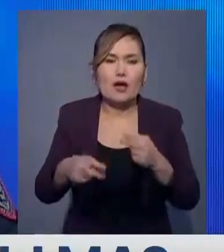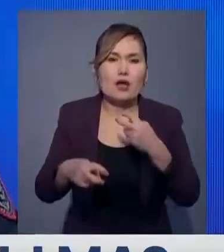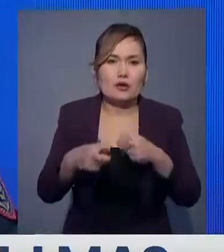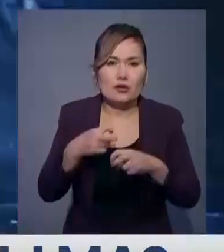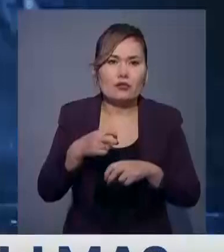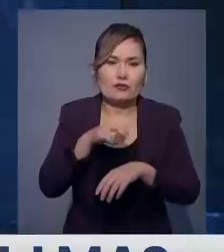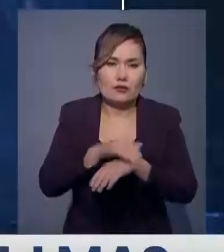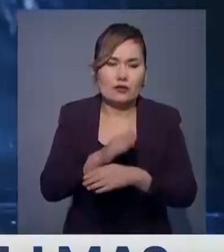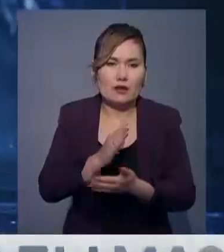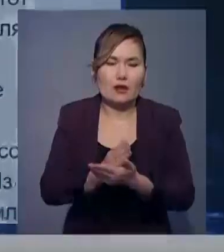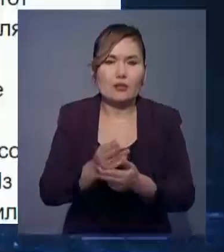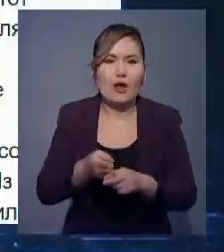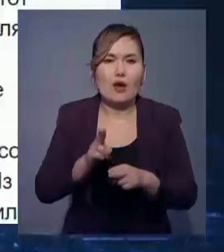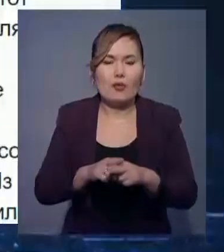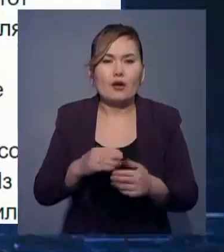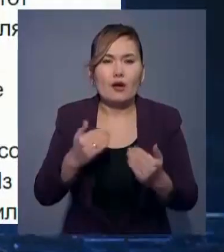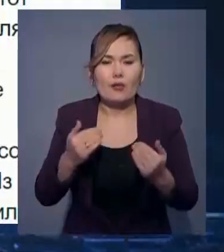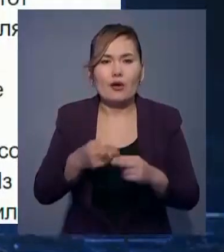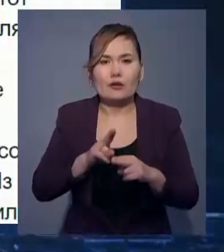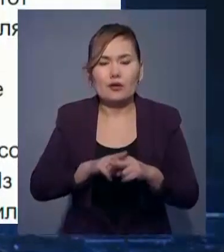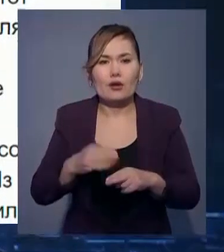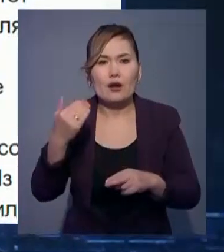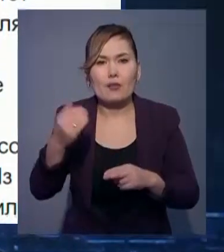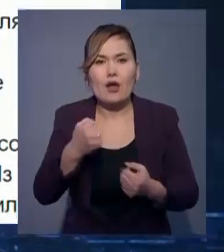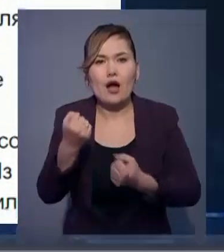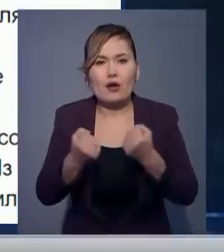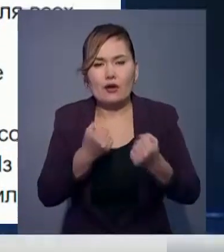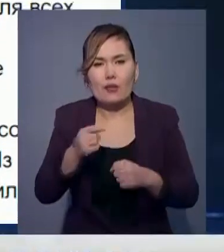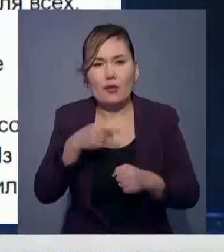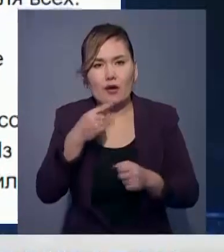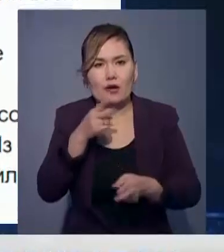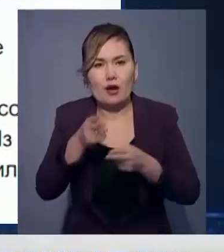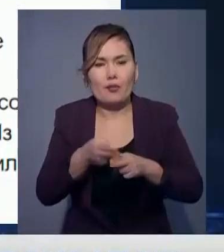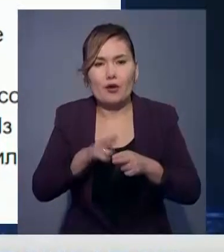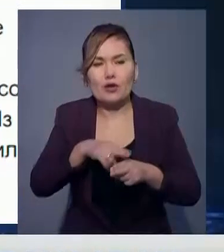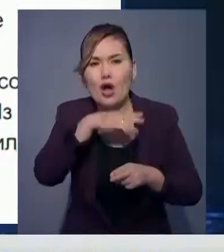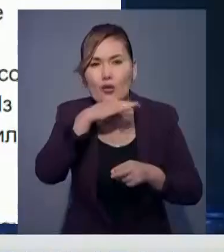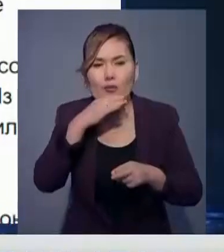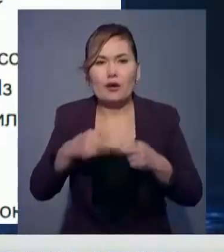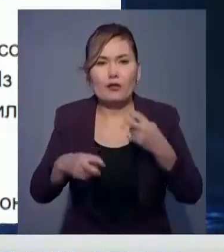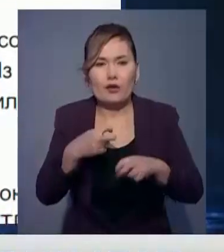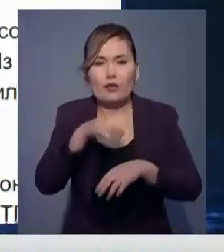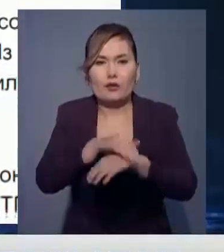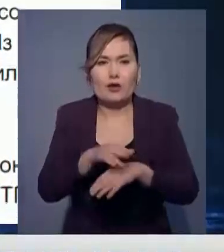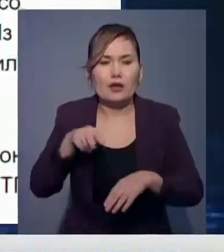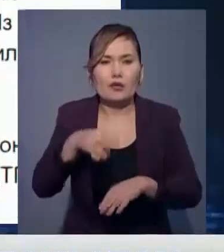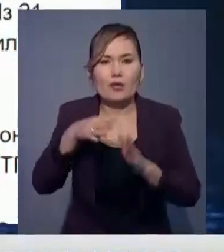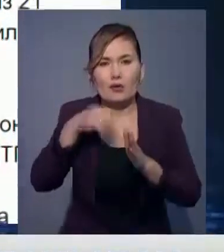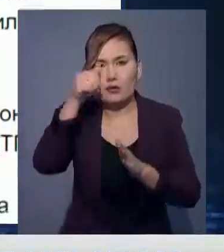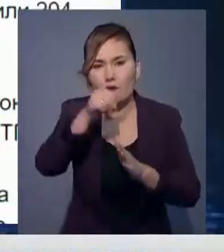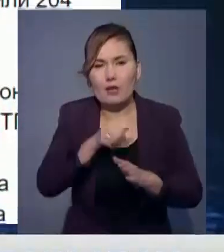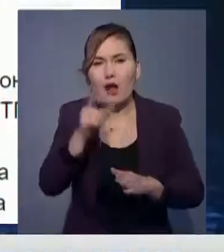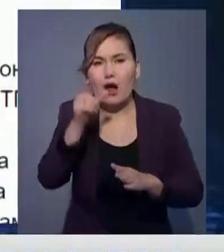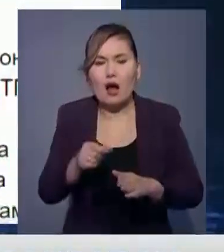онсыз болмайды. Бүгін сергектің авторы Әсет Ахметов әлеуметтік желідегі өзінің парақшасында бірқатар деректерді жариялады. Жыл басынан бері адам